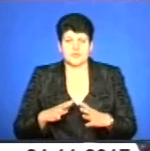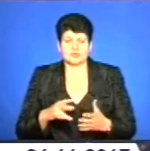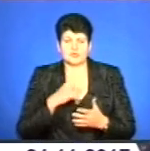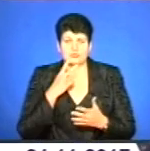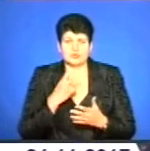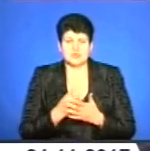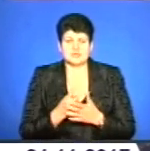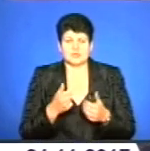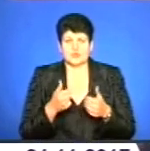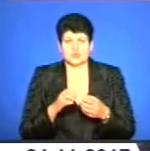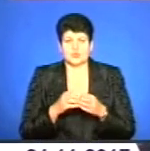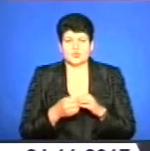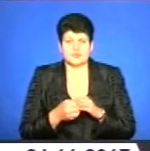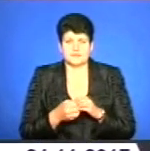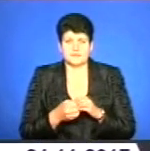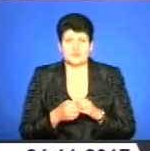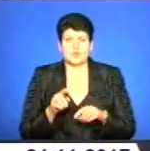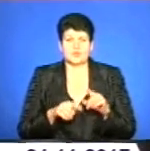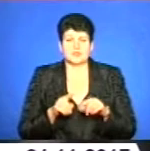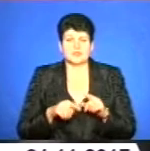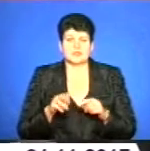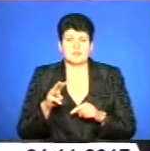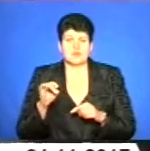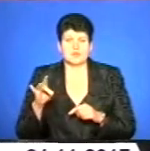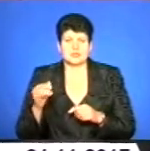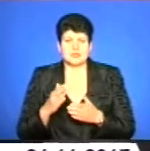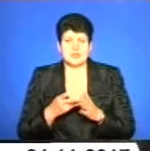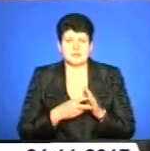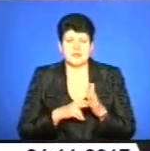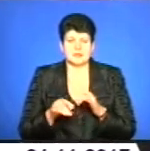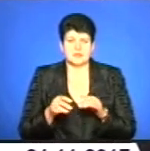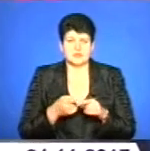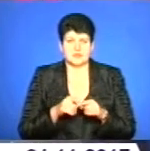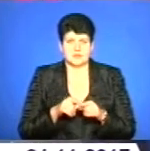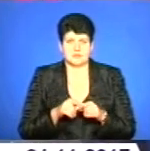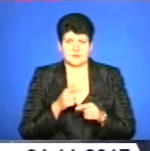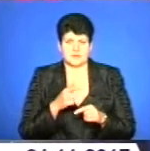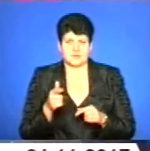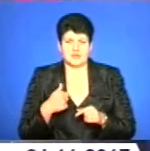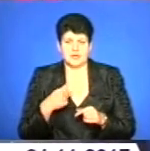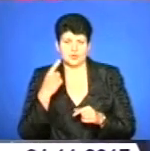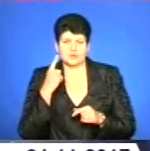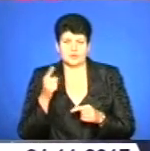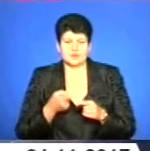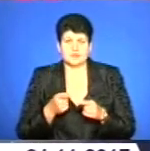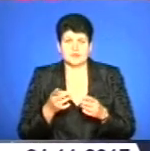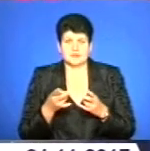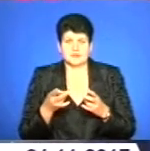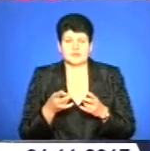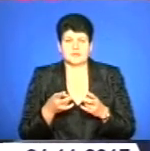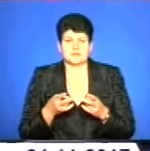змаганнях у Швеції хороші результати. У родини Меркушиних є план дій щодо цього сезону. Думаем, что надо подойти к олимпийским